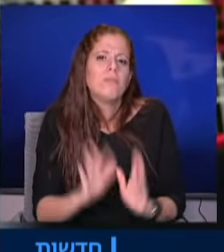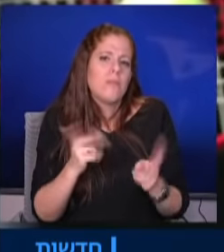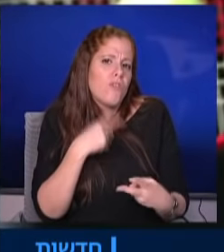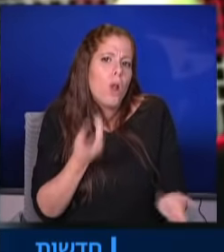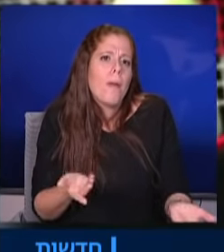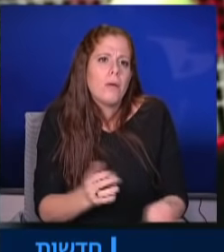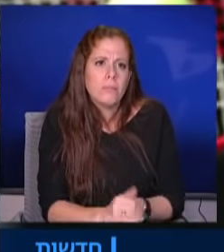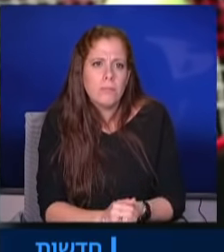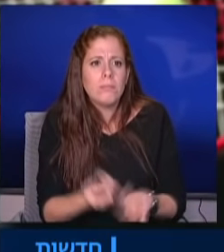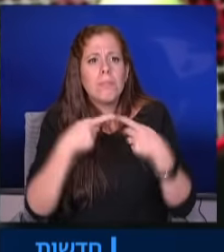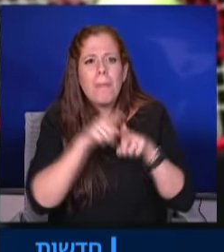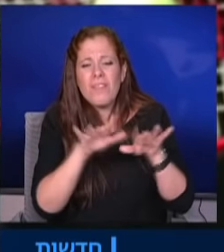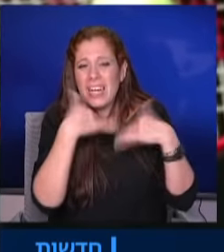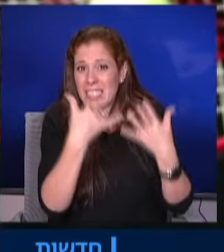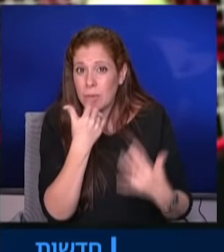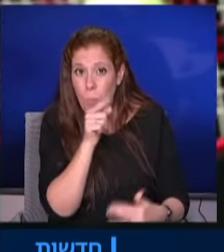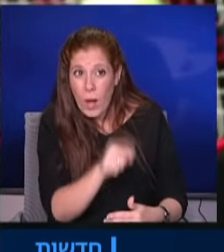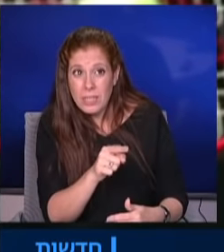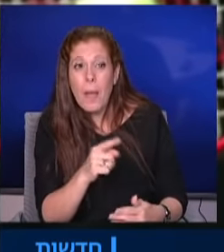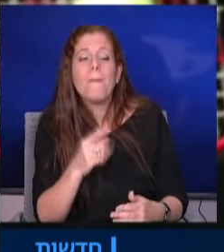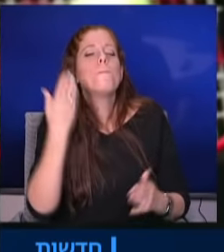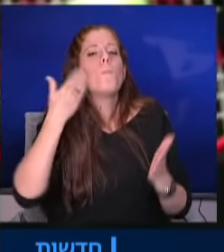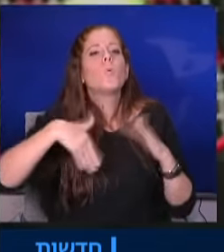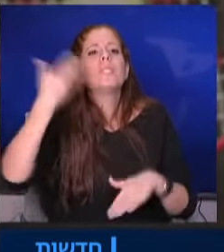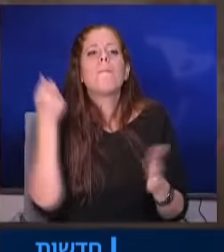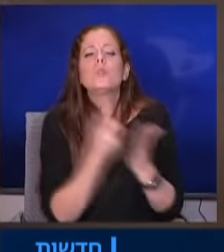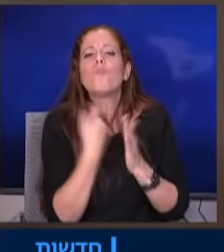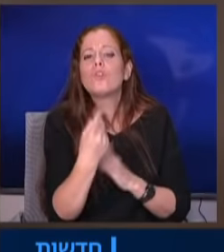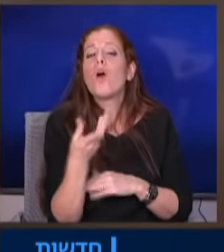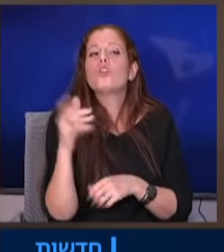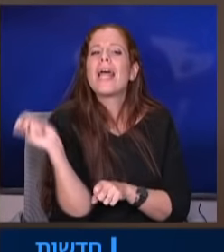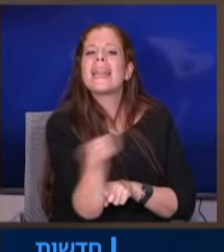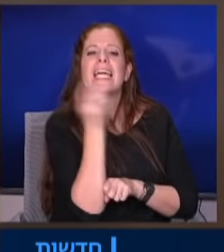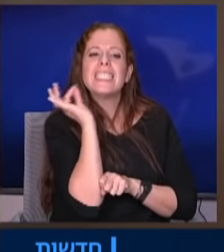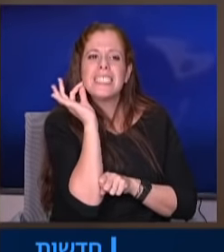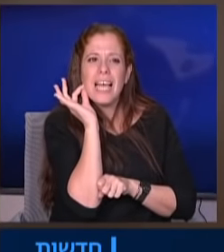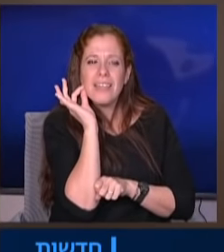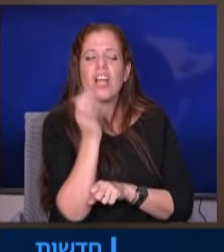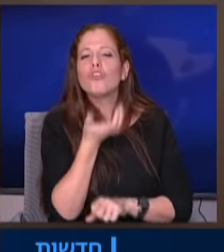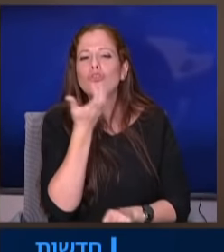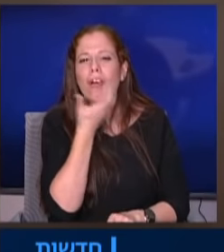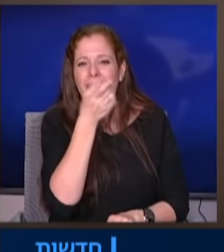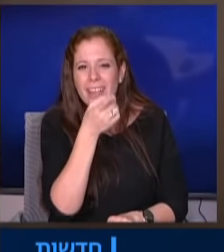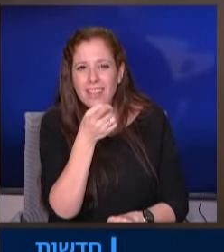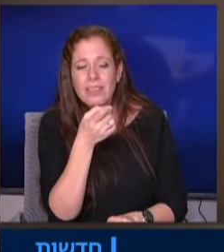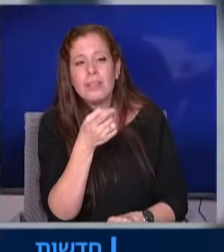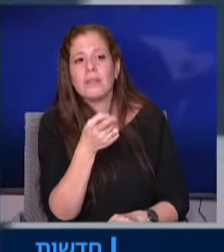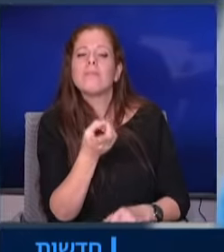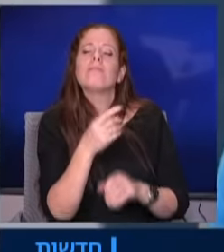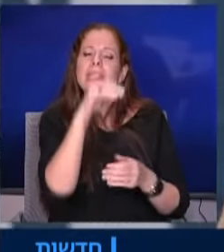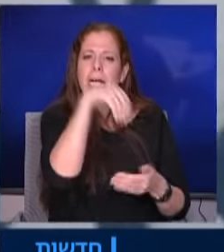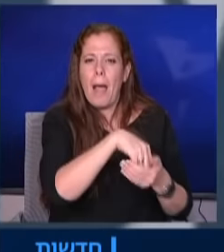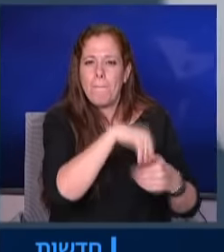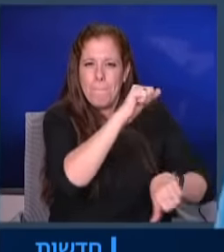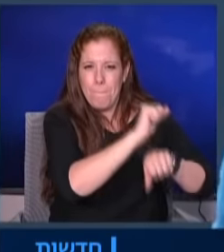במקביל לסיפור ג'וקוביץ', פורסם בסוף השבוע כי טניסאית נוספת, רנטה וורצ'ובה הצ'כית, הוסמה במתקן הקורונה, וזאת